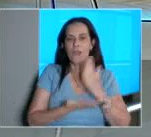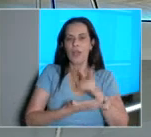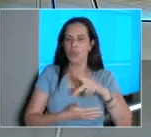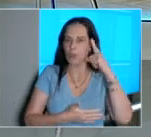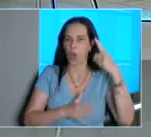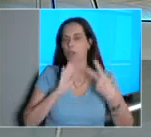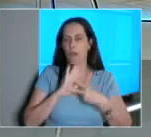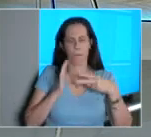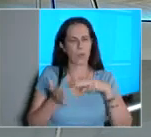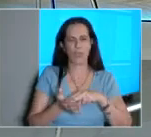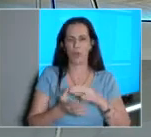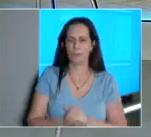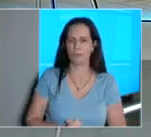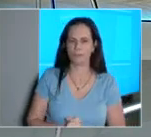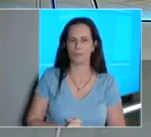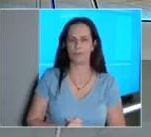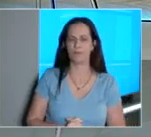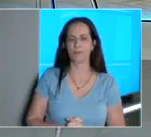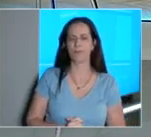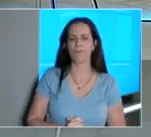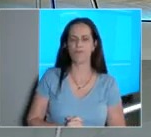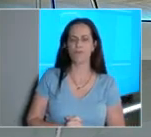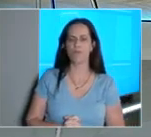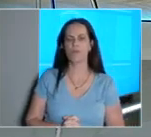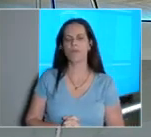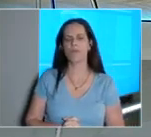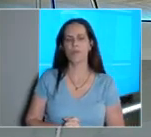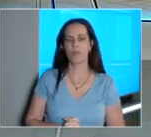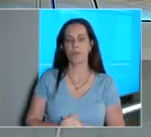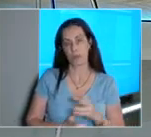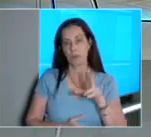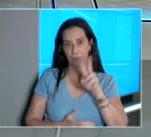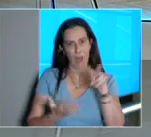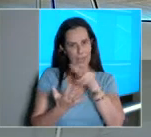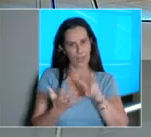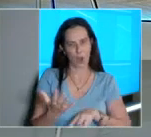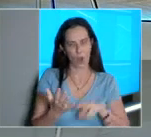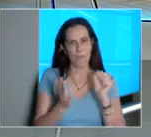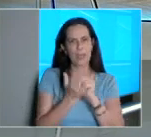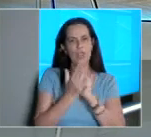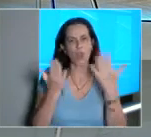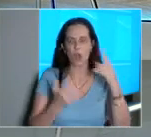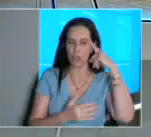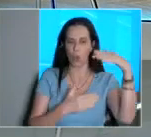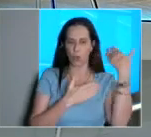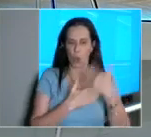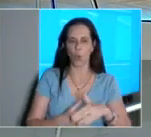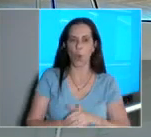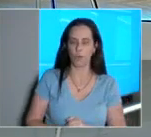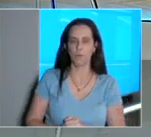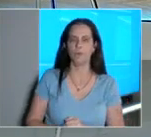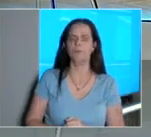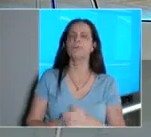את דעותינו הפוליטיות. על המחקר הזה אפשר לקרוא במוסף 24 שעות של ידיעות